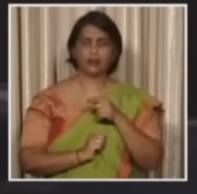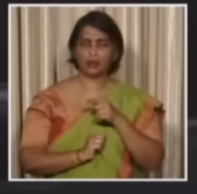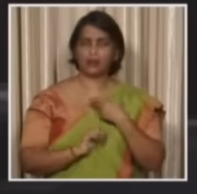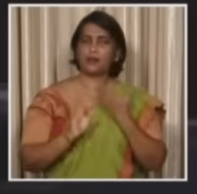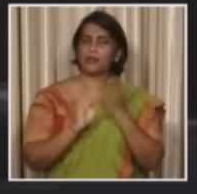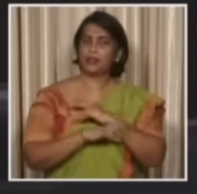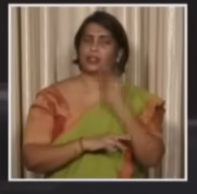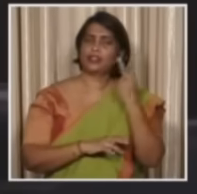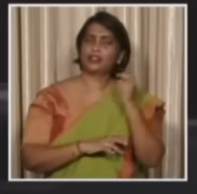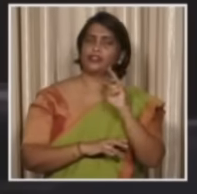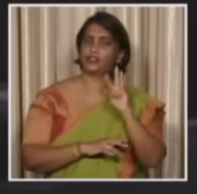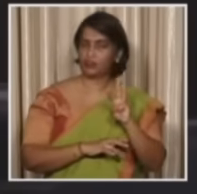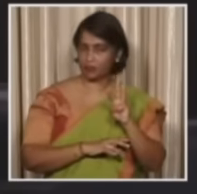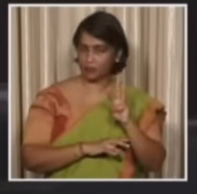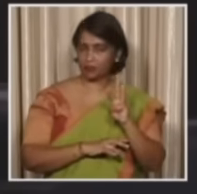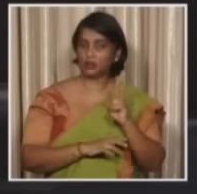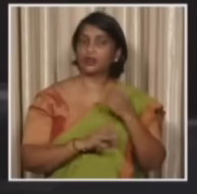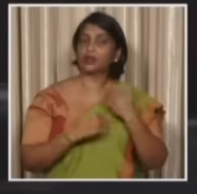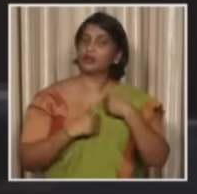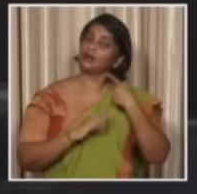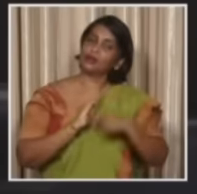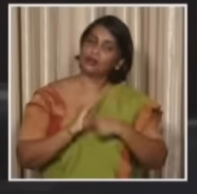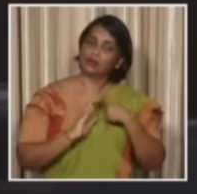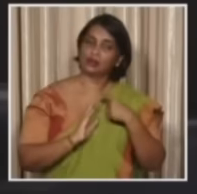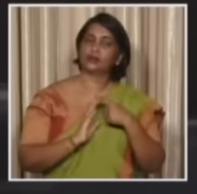පහුගිය 2023 අපේ රටෙන්